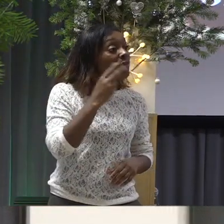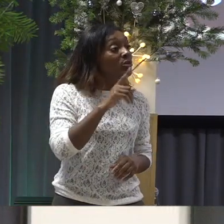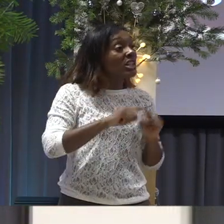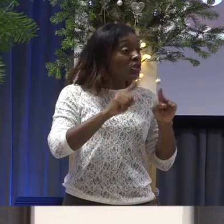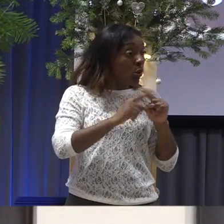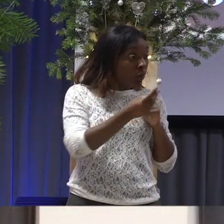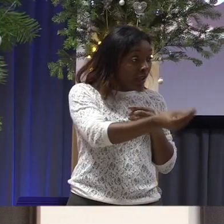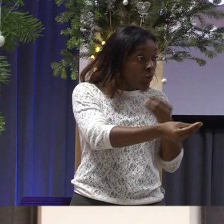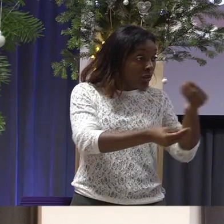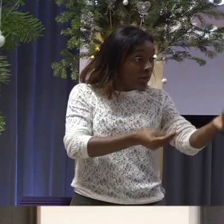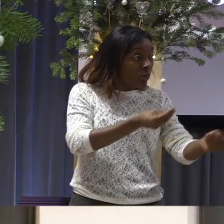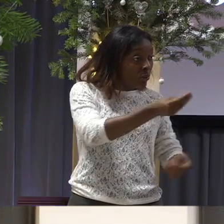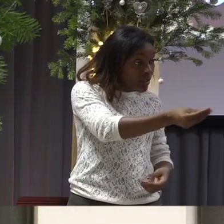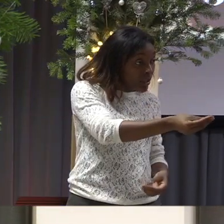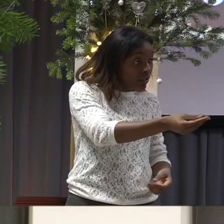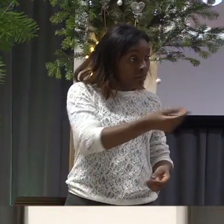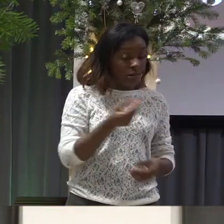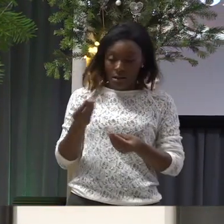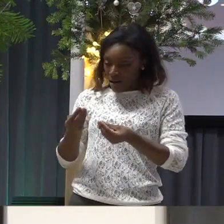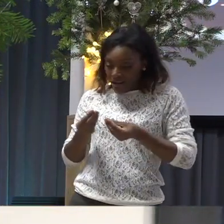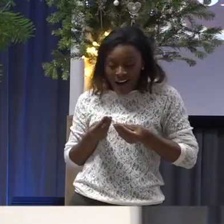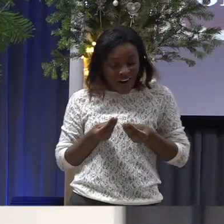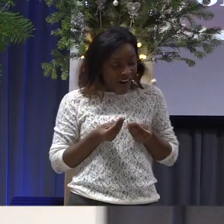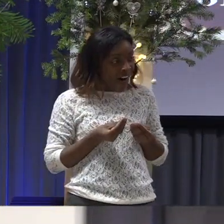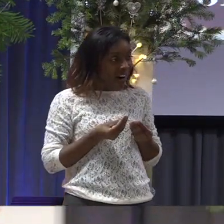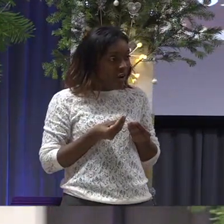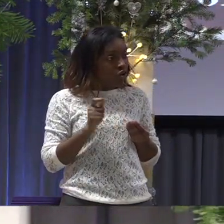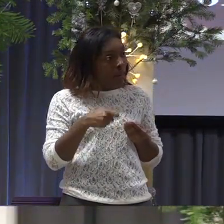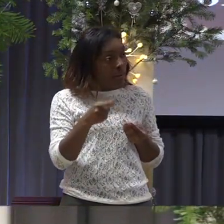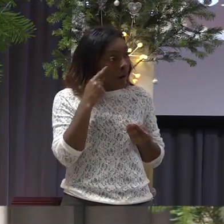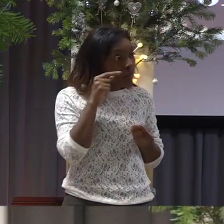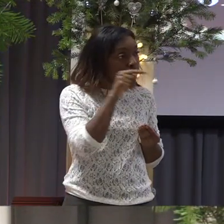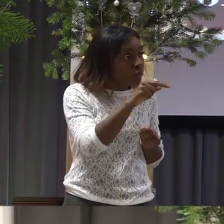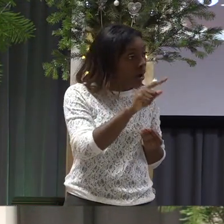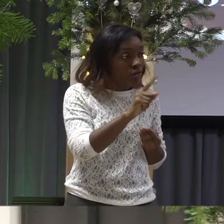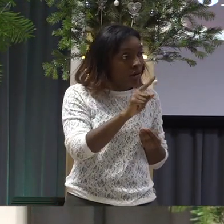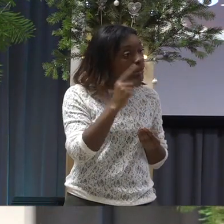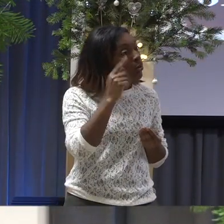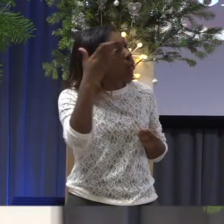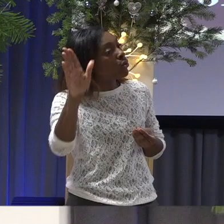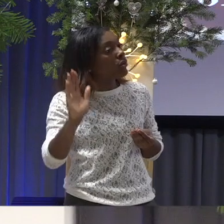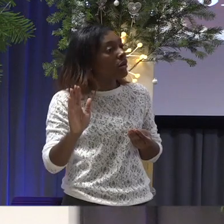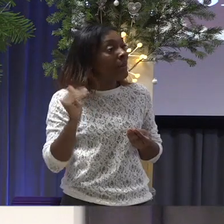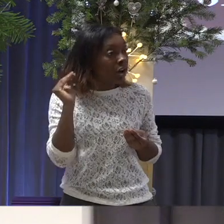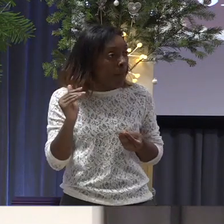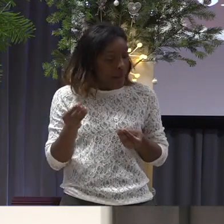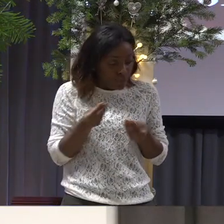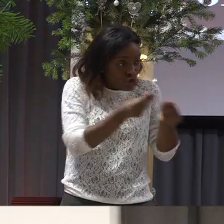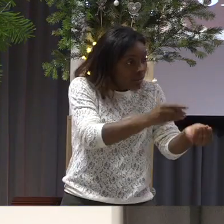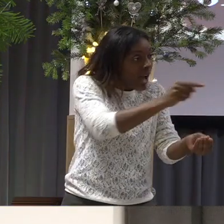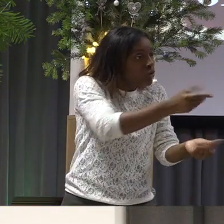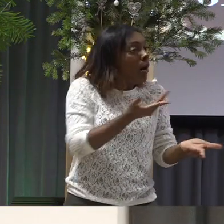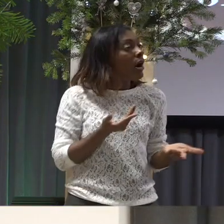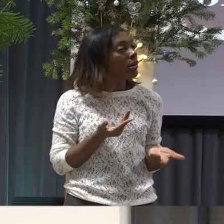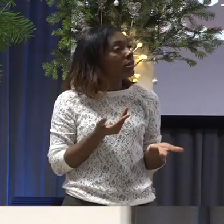en réalité. Mais Dieu a inversé l'ordre des choses. Dieu a été chercher à ce que ça soit à toi de